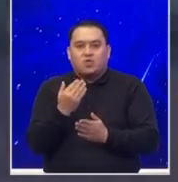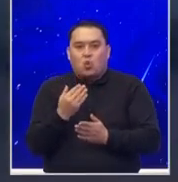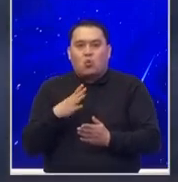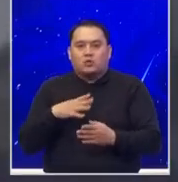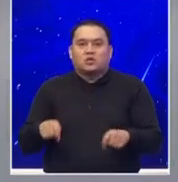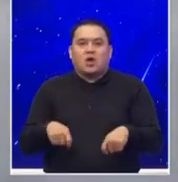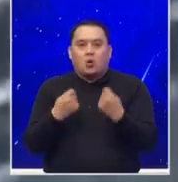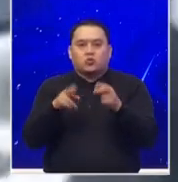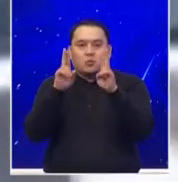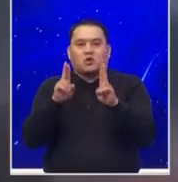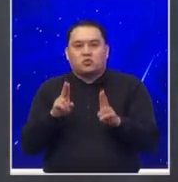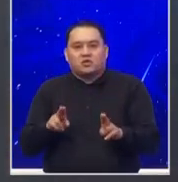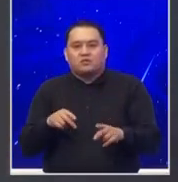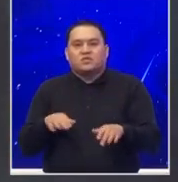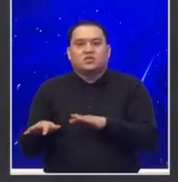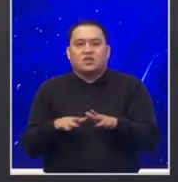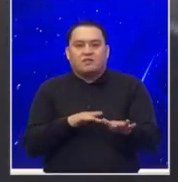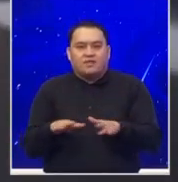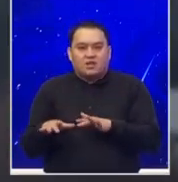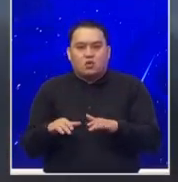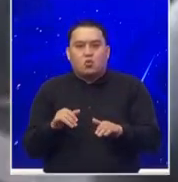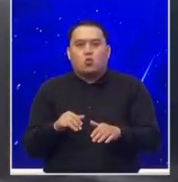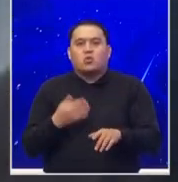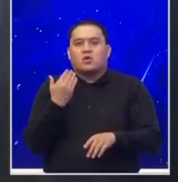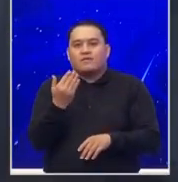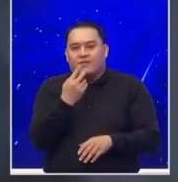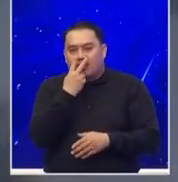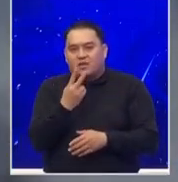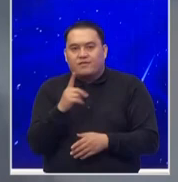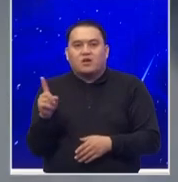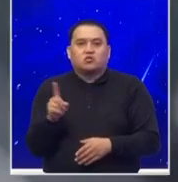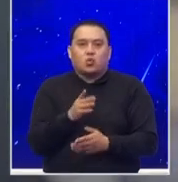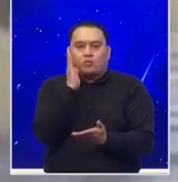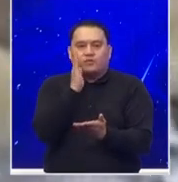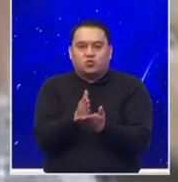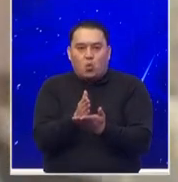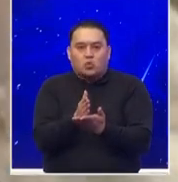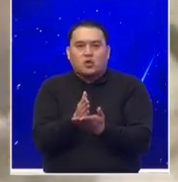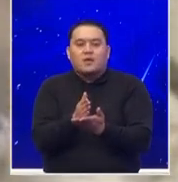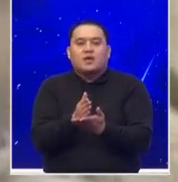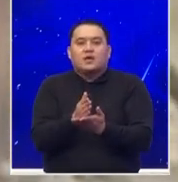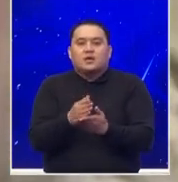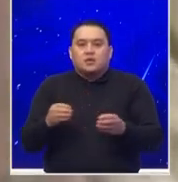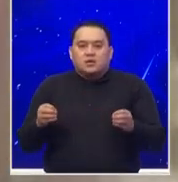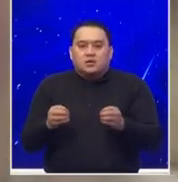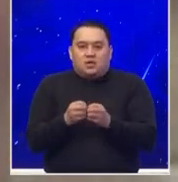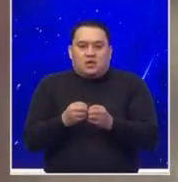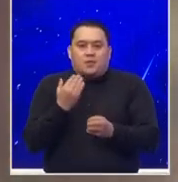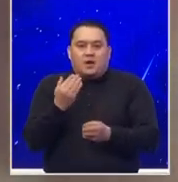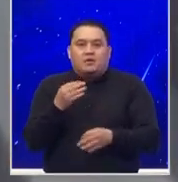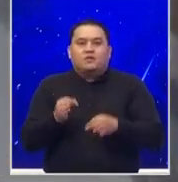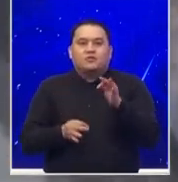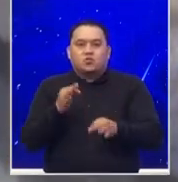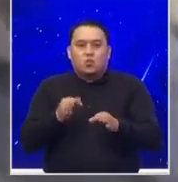числе за нарушение правил дорожного движения, выразившиеся в виде выезда на встречную полосу, и также совершение